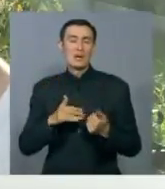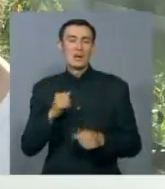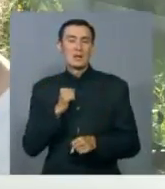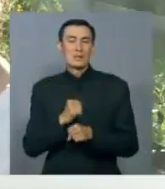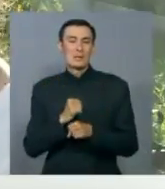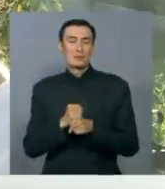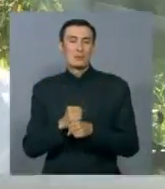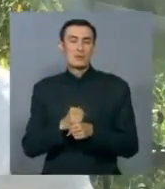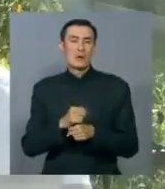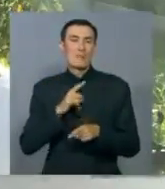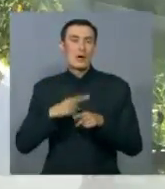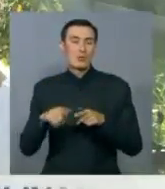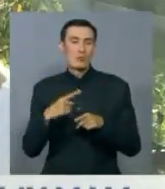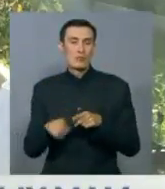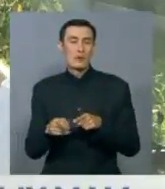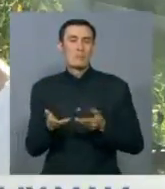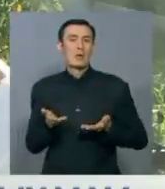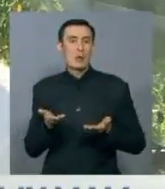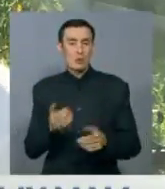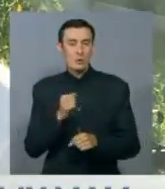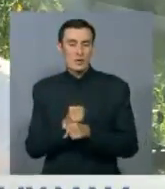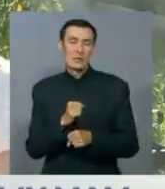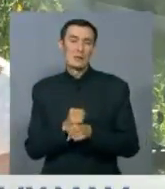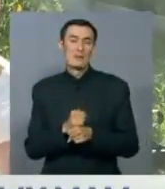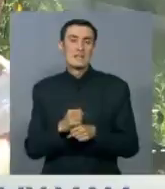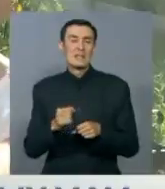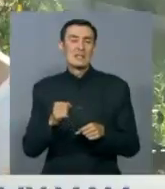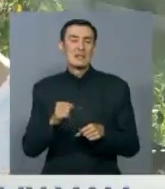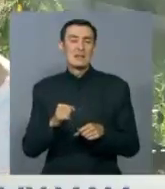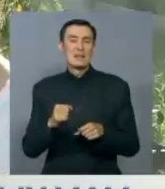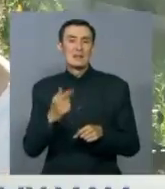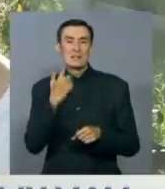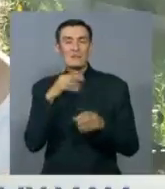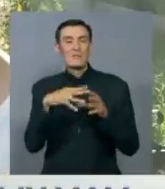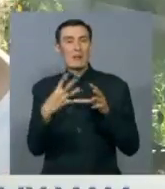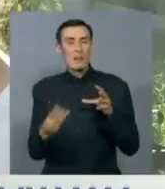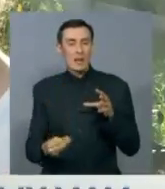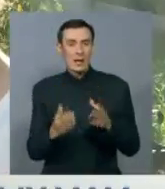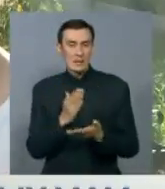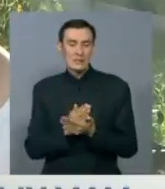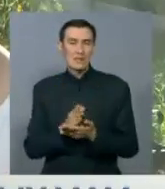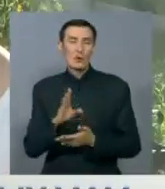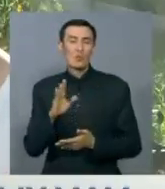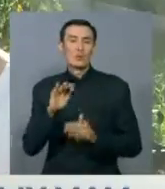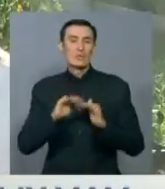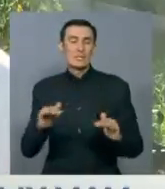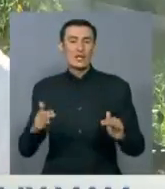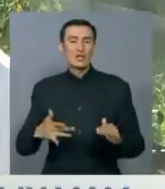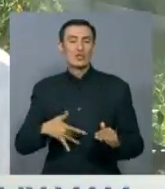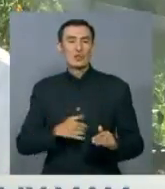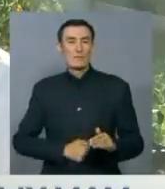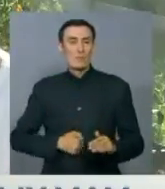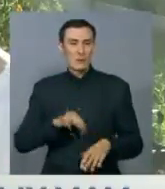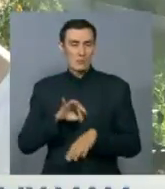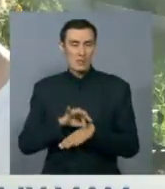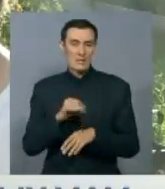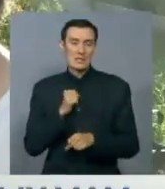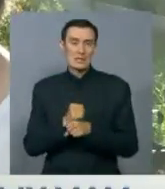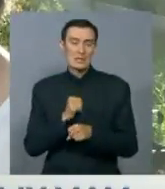из морковки, из той же самой, свеклу. Когда у детей животик болит, мы делаем настойку из укропа.